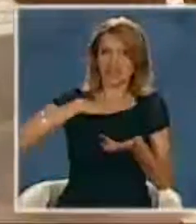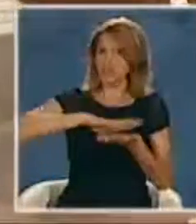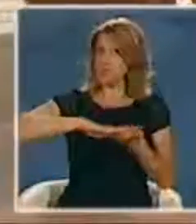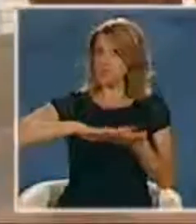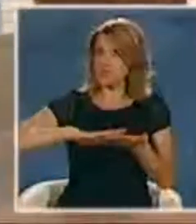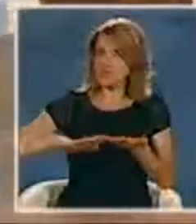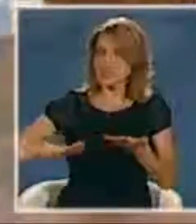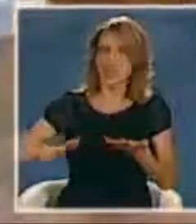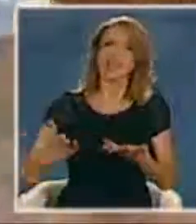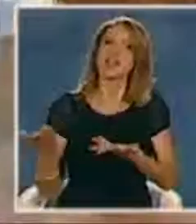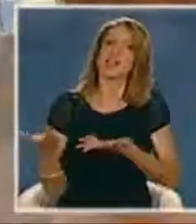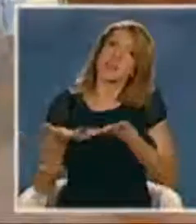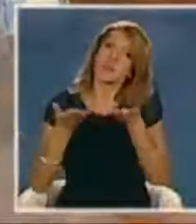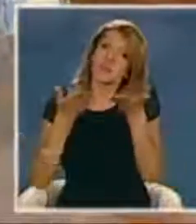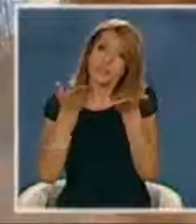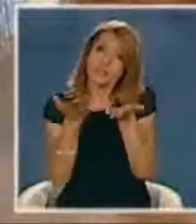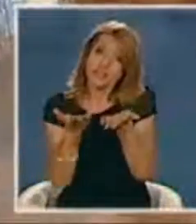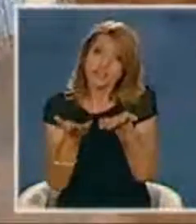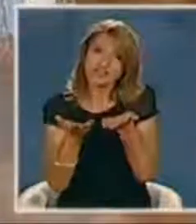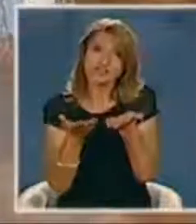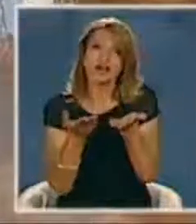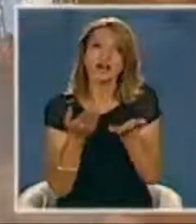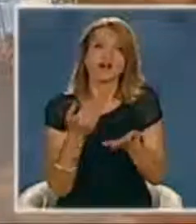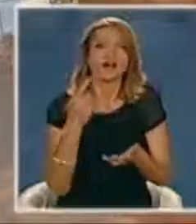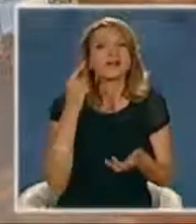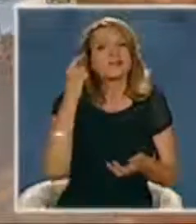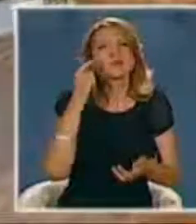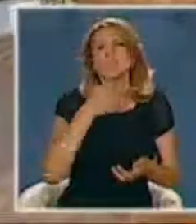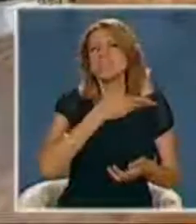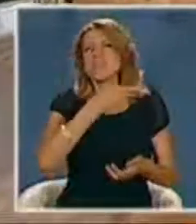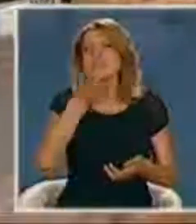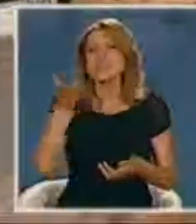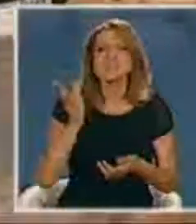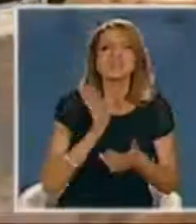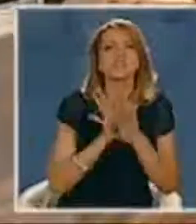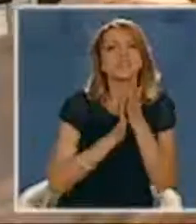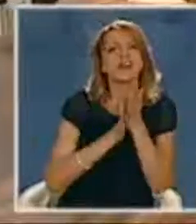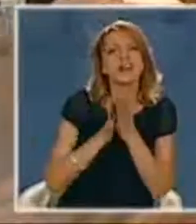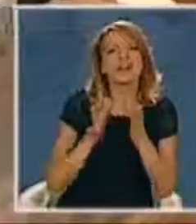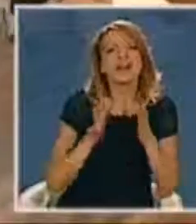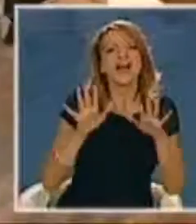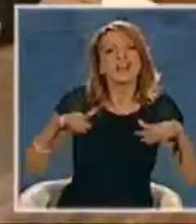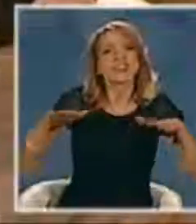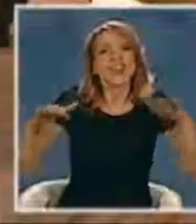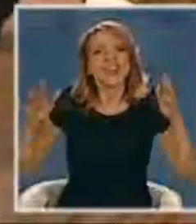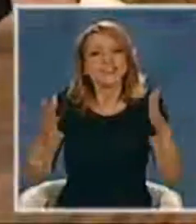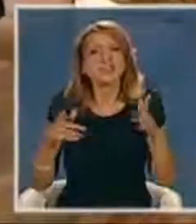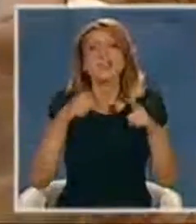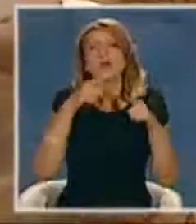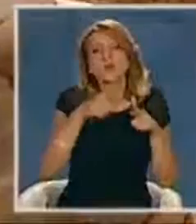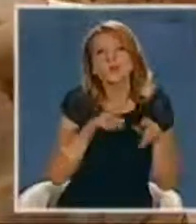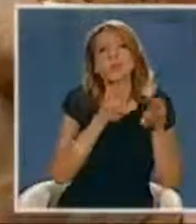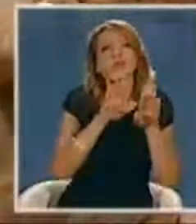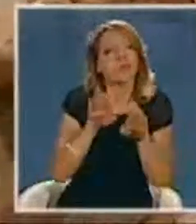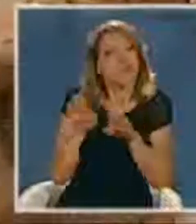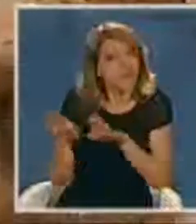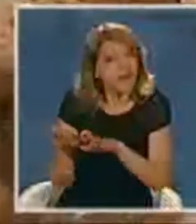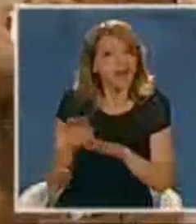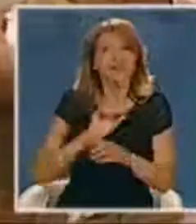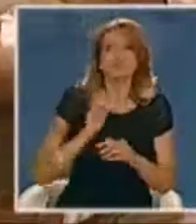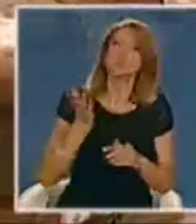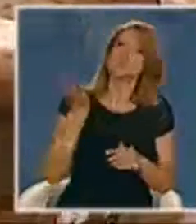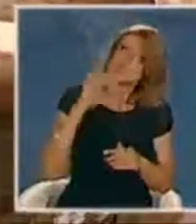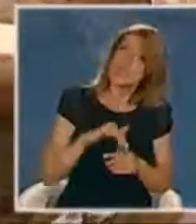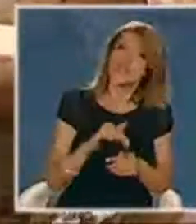да ти поднеса от името на всички знайни и незнайни ангелчета, на които помагаш и ще помагаш.